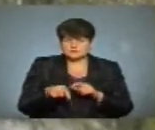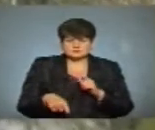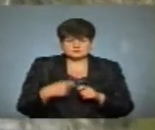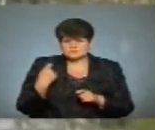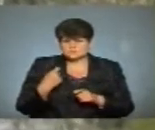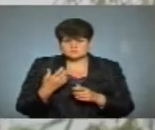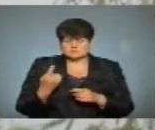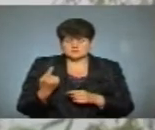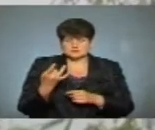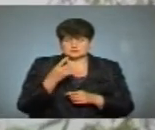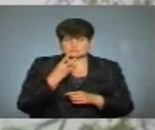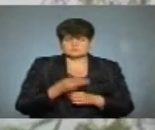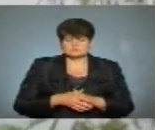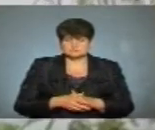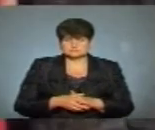час негода завдала вперше.